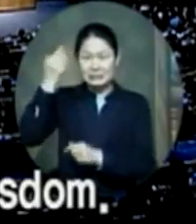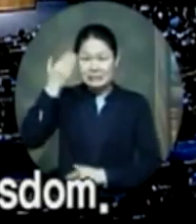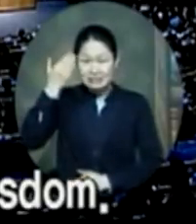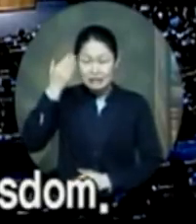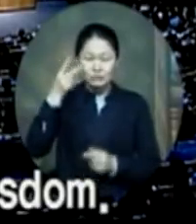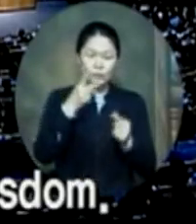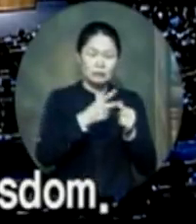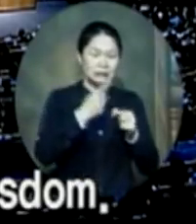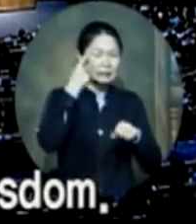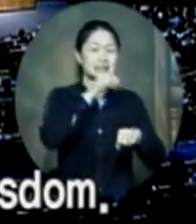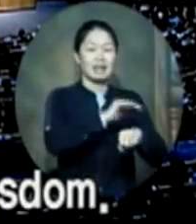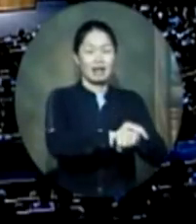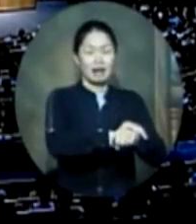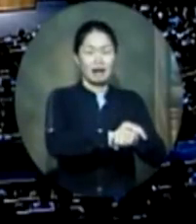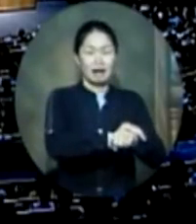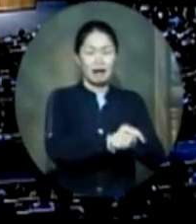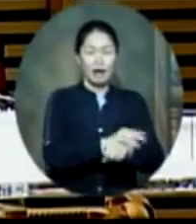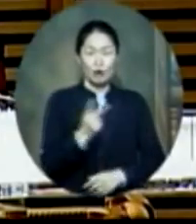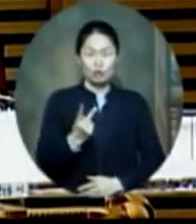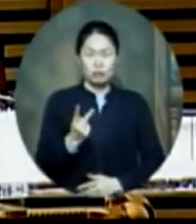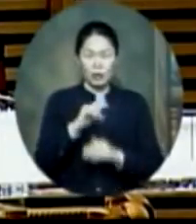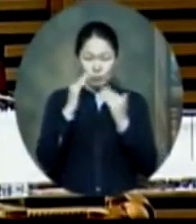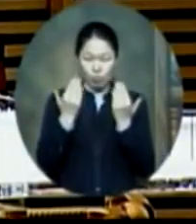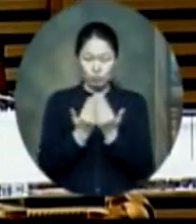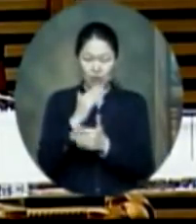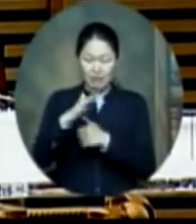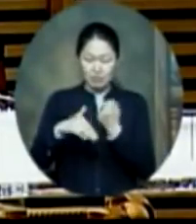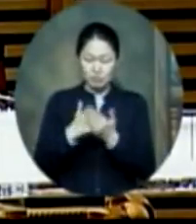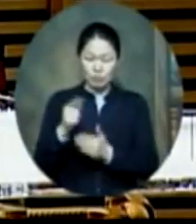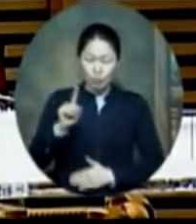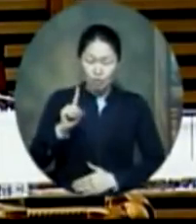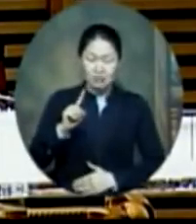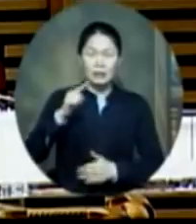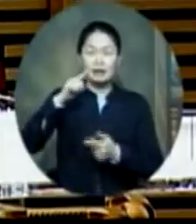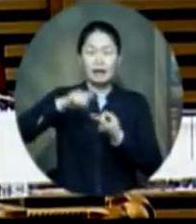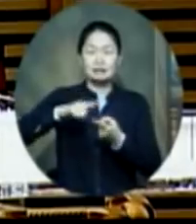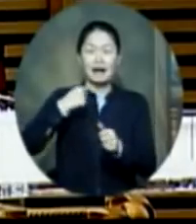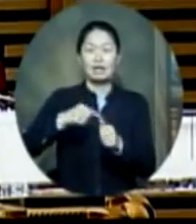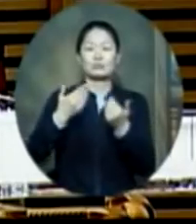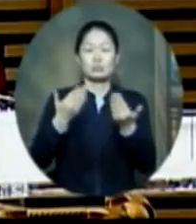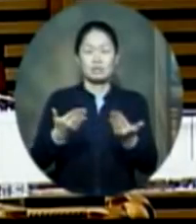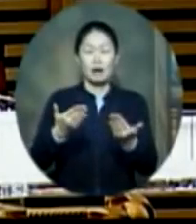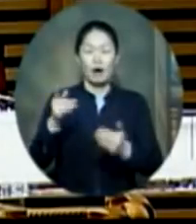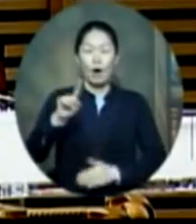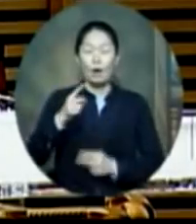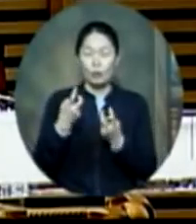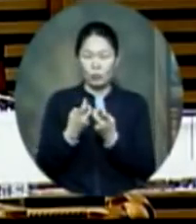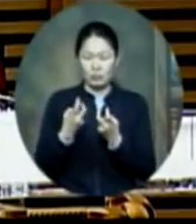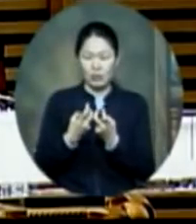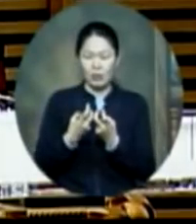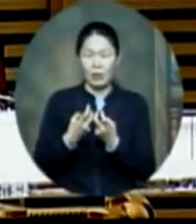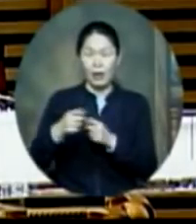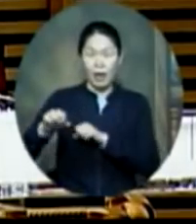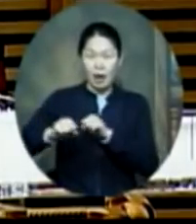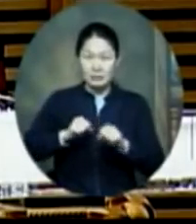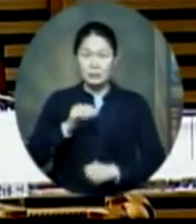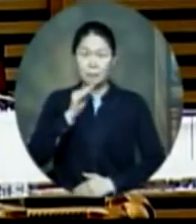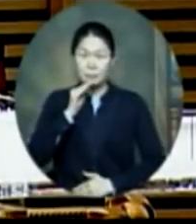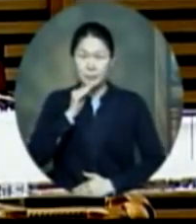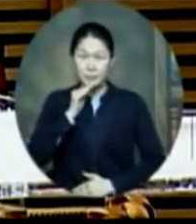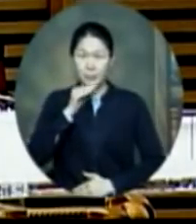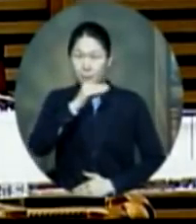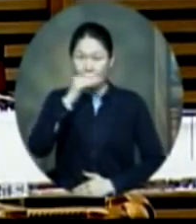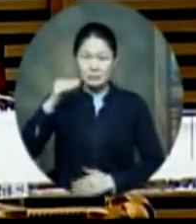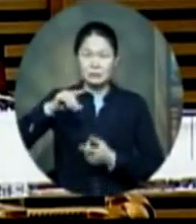은사예요. 둘 다 하나님께서 무언가를 가르쳐 주시는 겁니다. 어떻게 하는 것이 옳은지 가르쳐 주시는